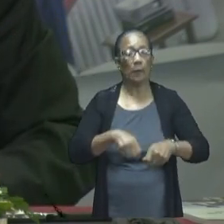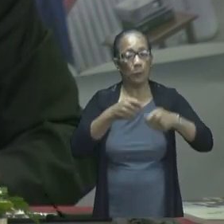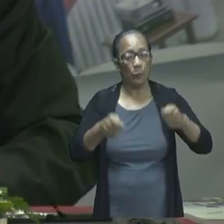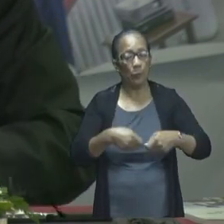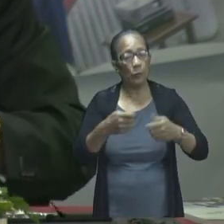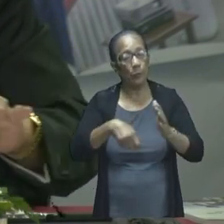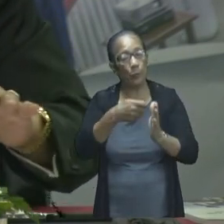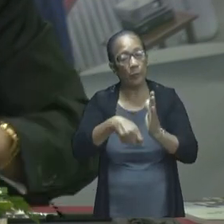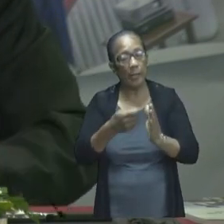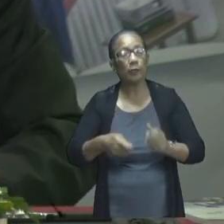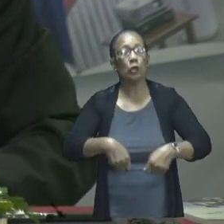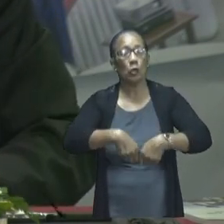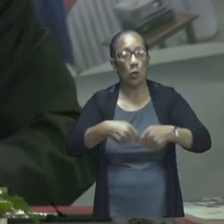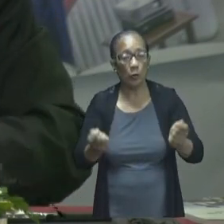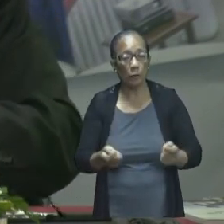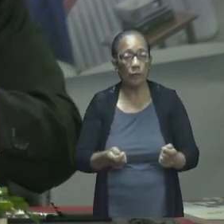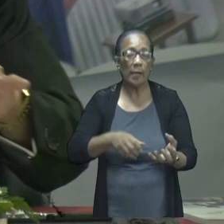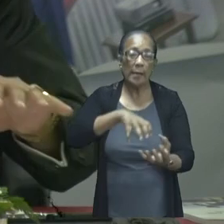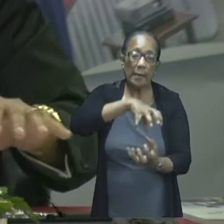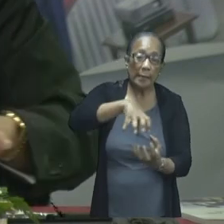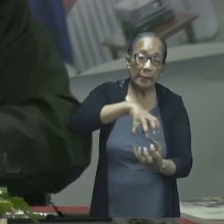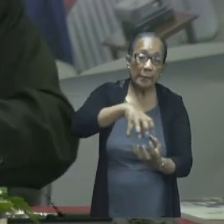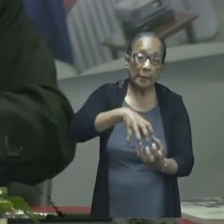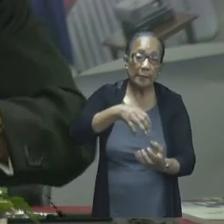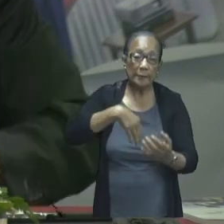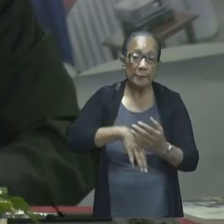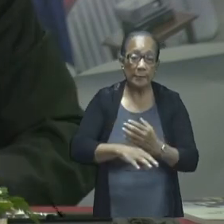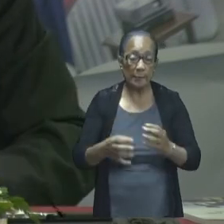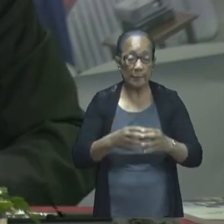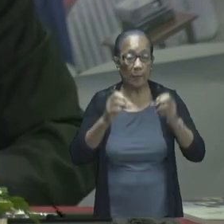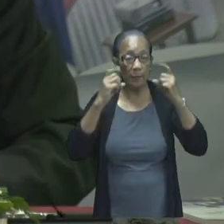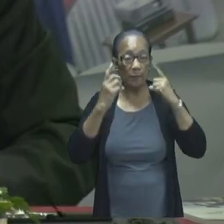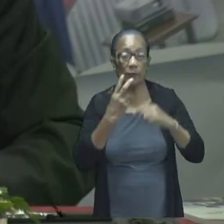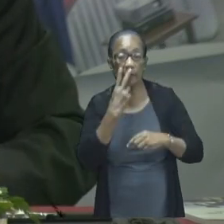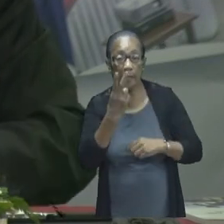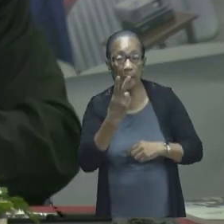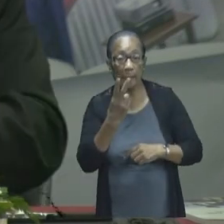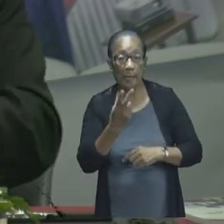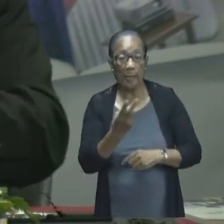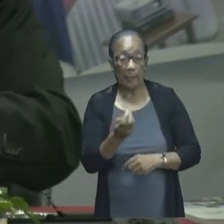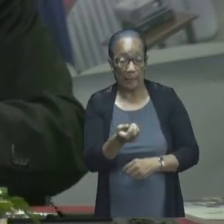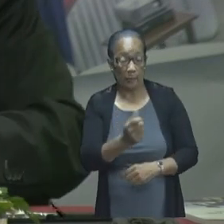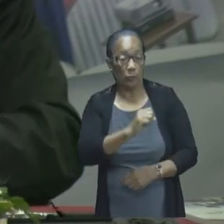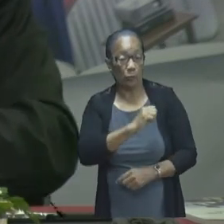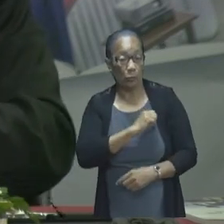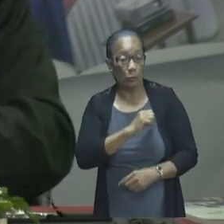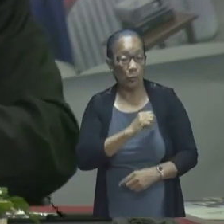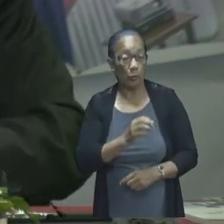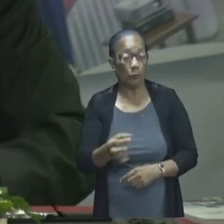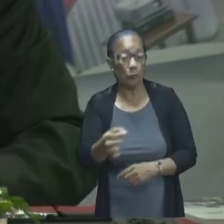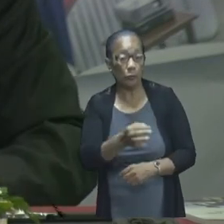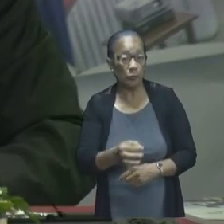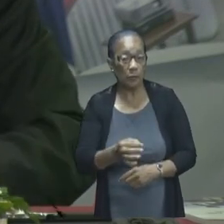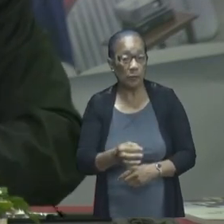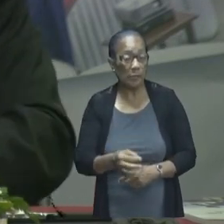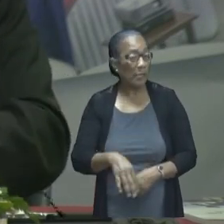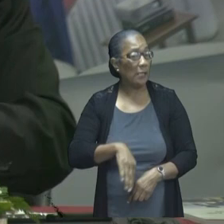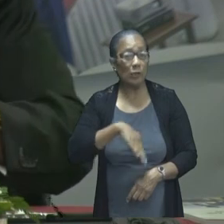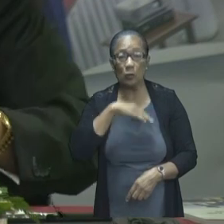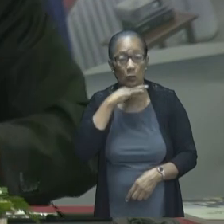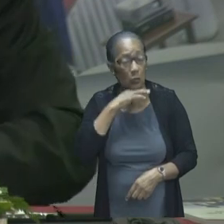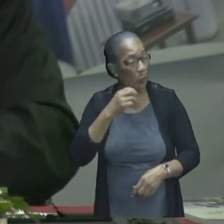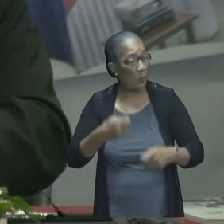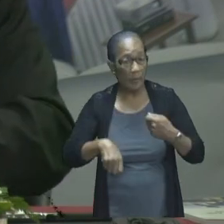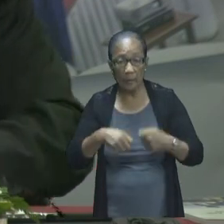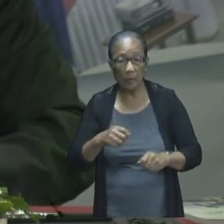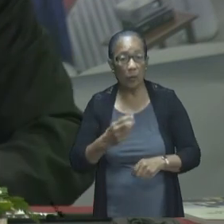crisis binnen gezondheidssector als we kijken naar de schuldpositie als ook kijken naar de beschikbaarheid van voldoende middelen als we kijken op naar